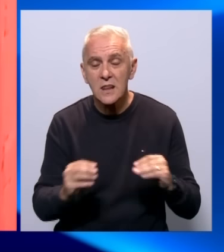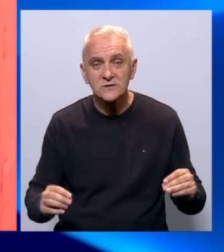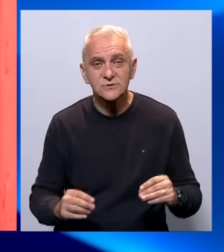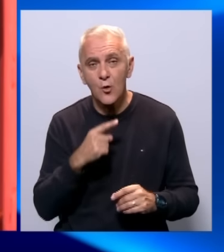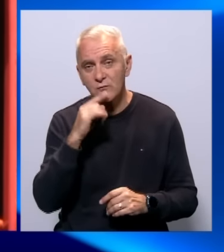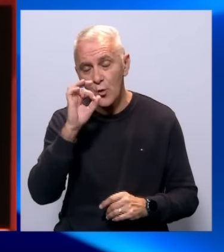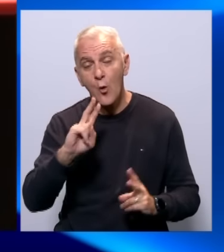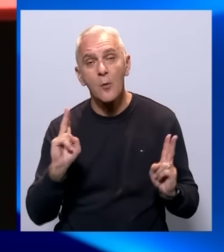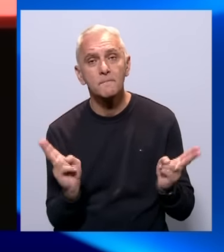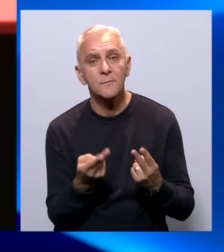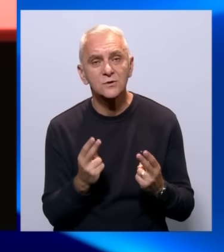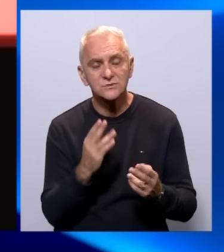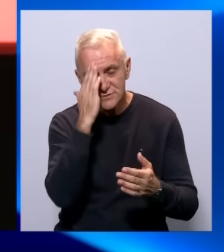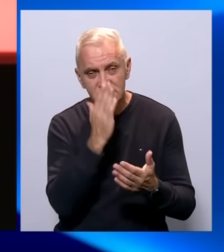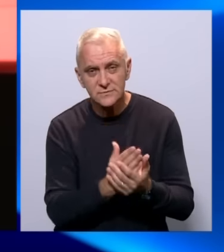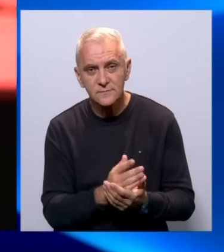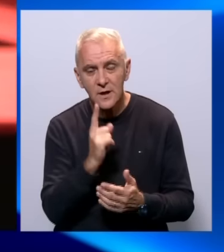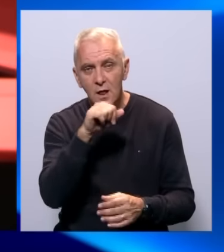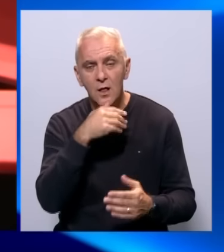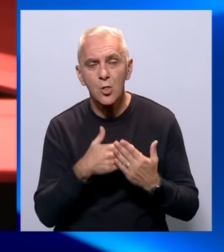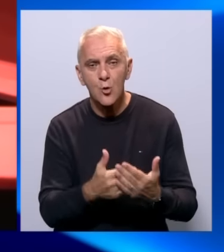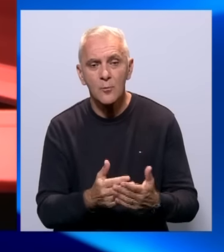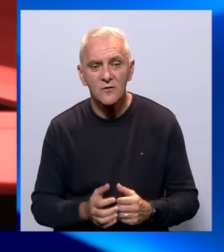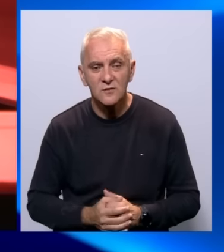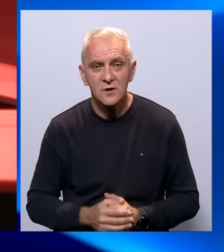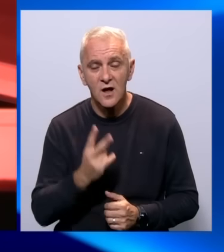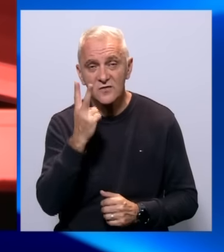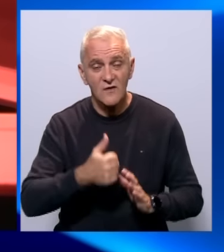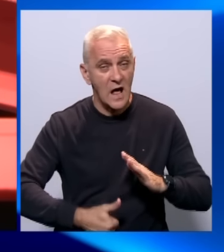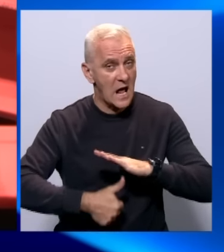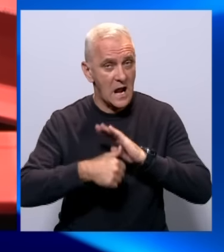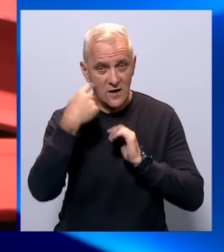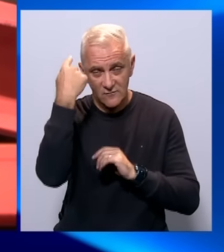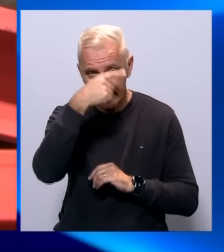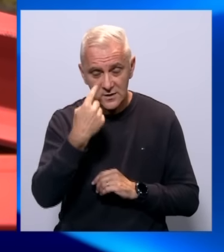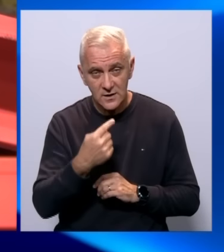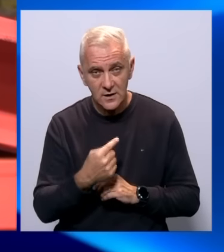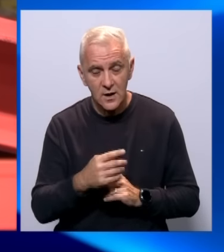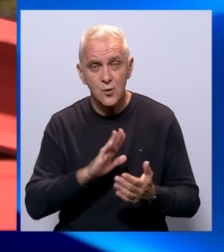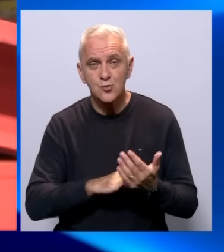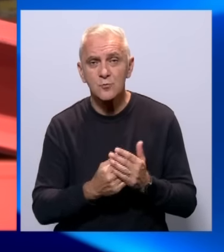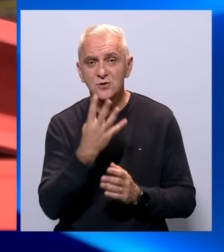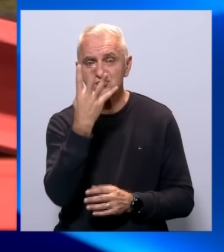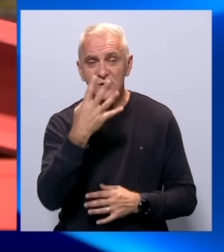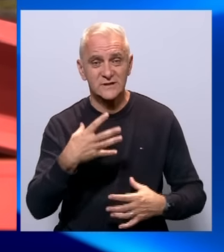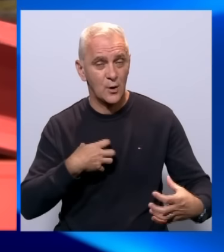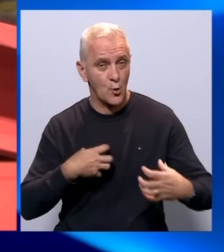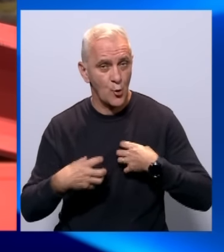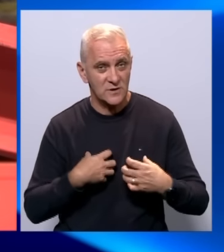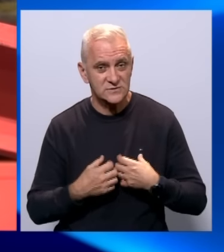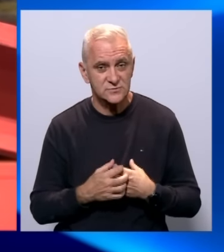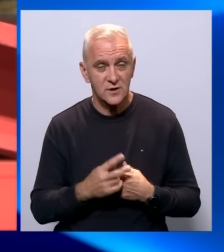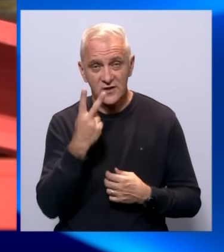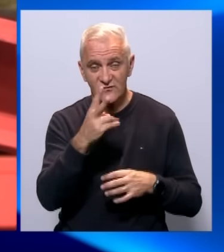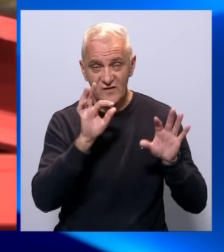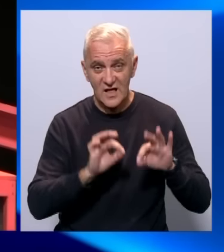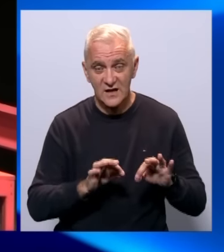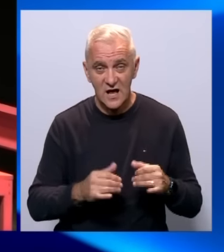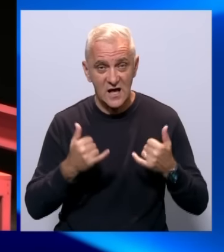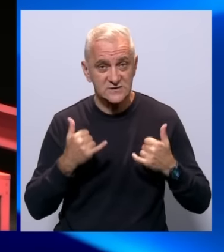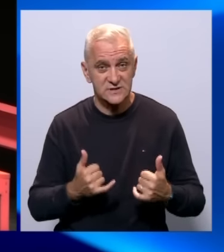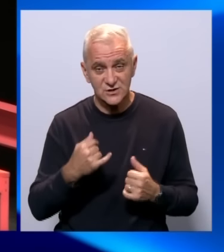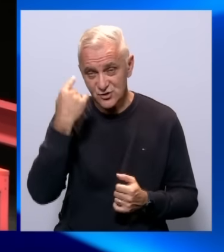potrazi za identitetom i ljubavi. Dva glavna lika, Saru i Lejlu, tumače četiri glumice. Dvije igraju njihove